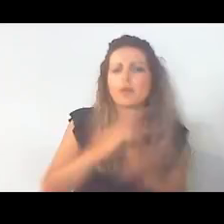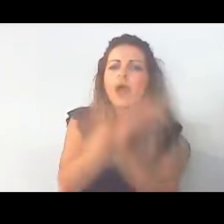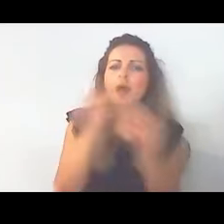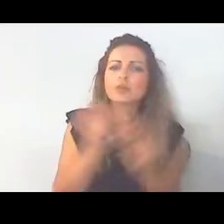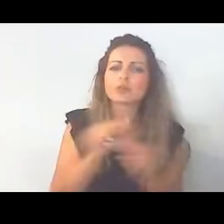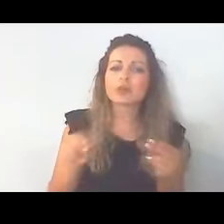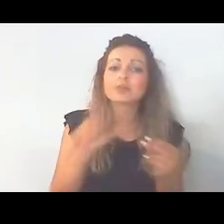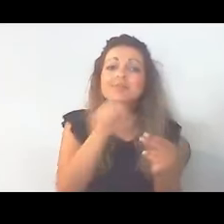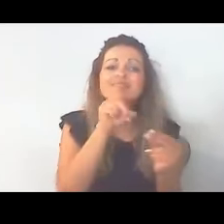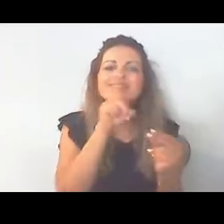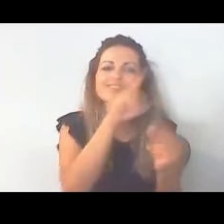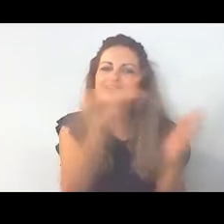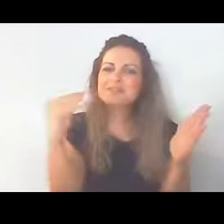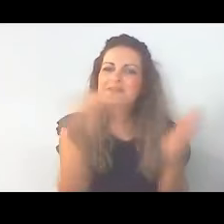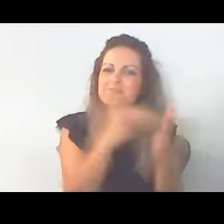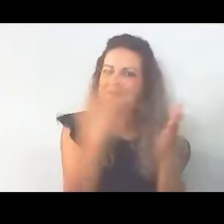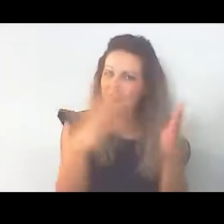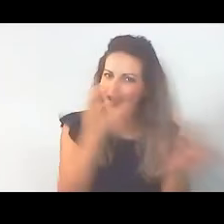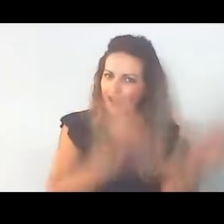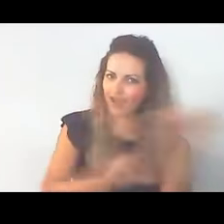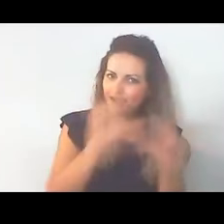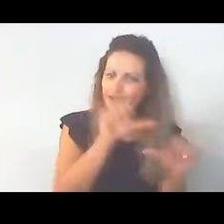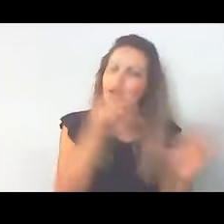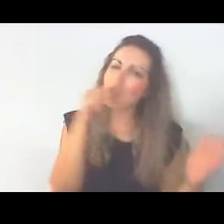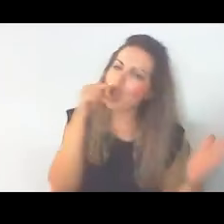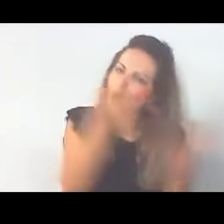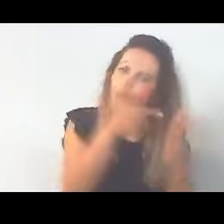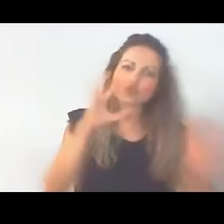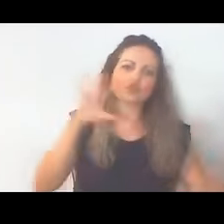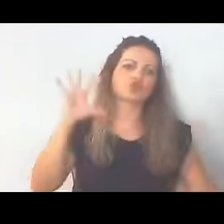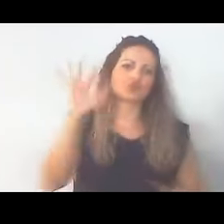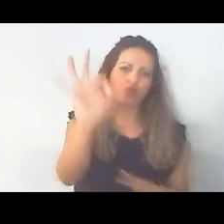αίτημα. Σε ό,τι αφορά ειδικά τις πλευρές της συνηγορίας,